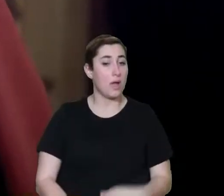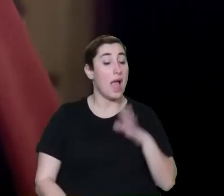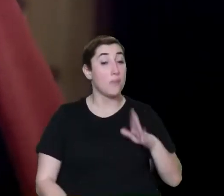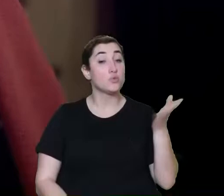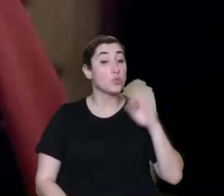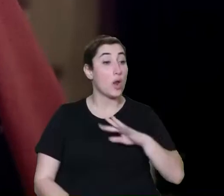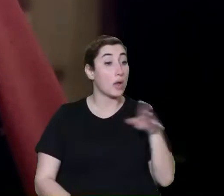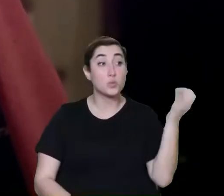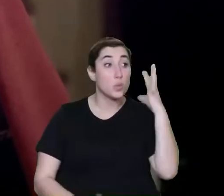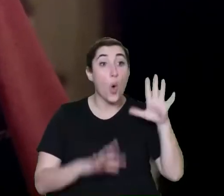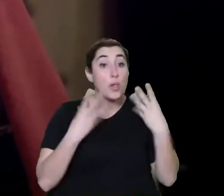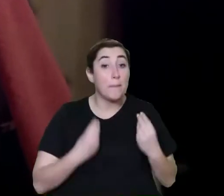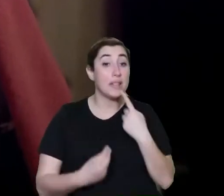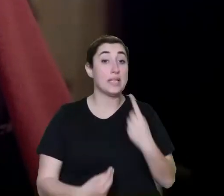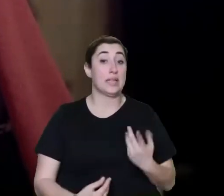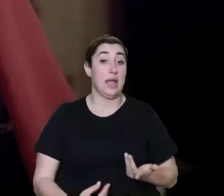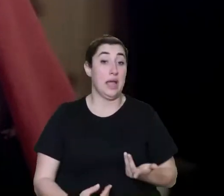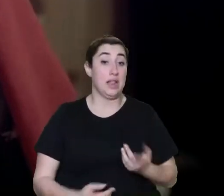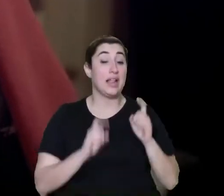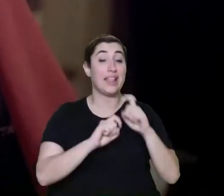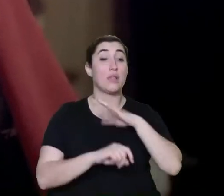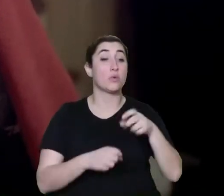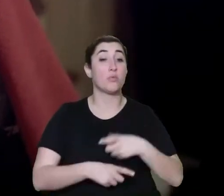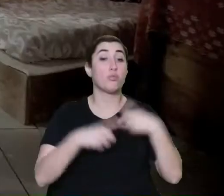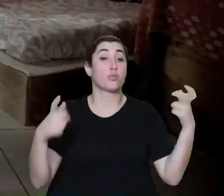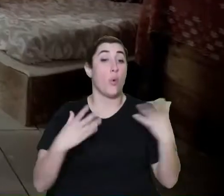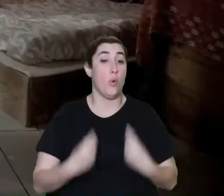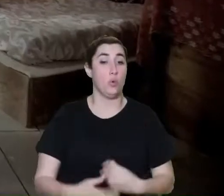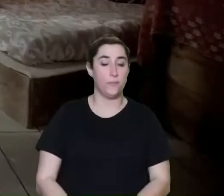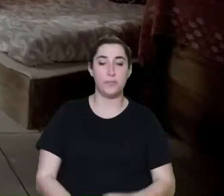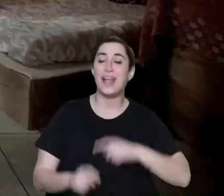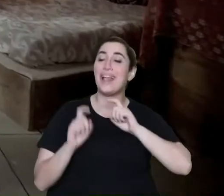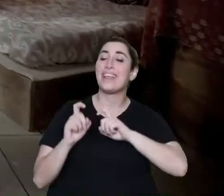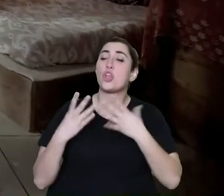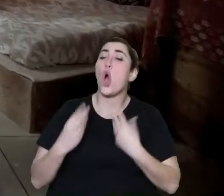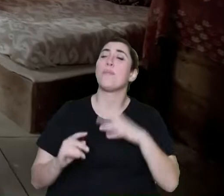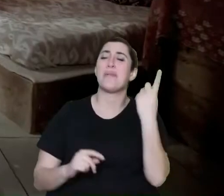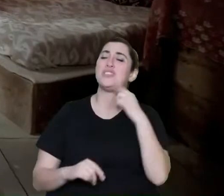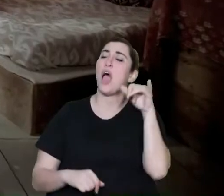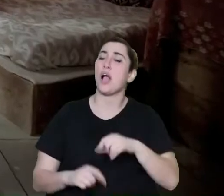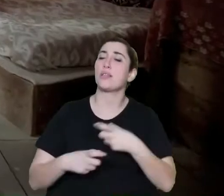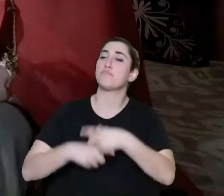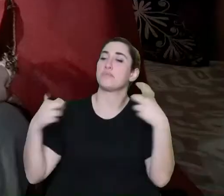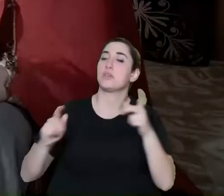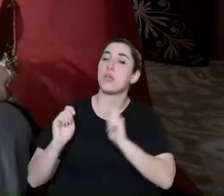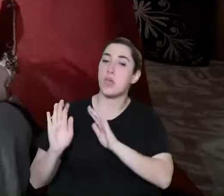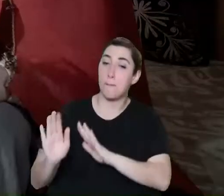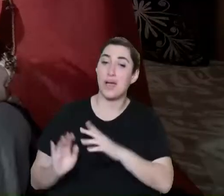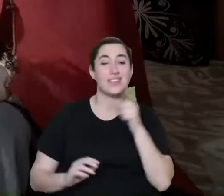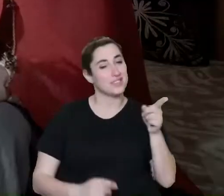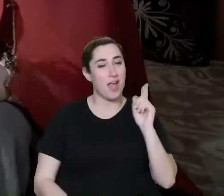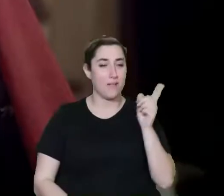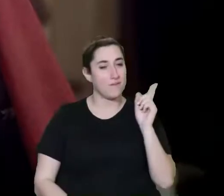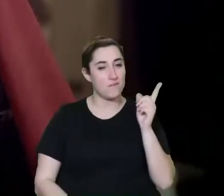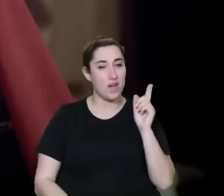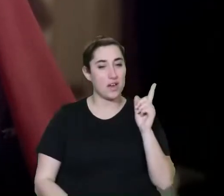Hem sonra yerin kulağı vardır derler. Dedikodu türer. Dedikodu olmayan bir şey hakkında türetilir. Sen var